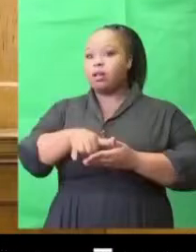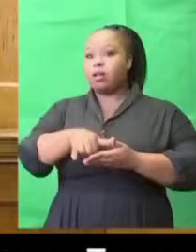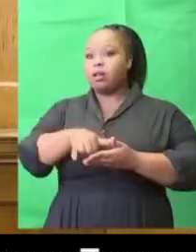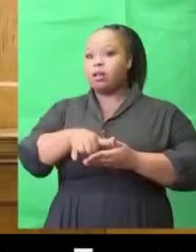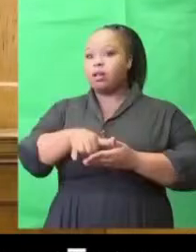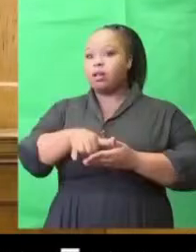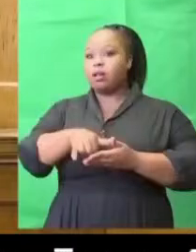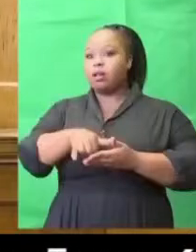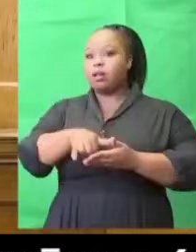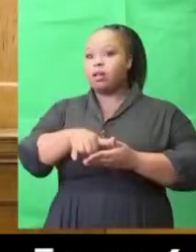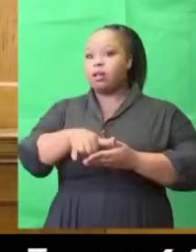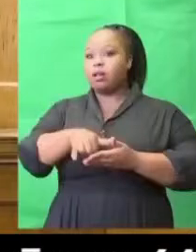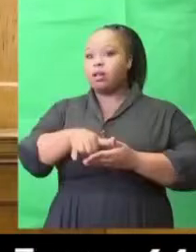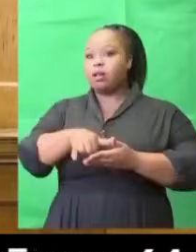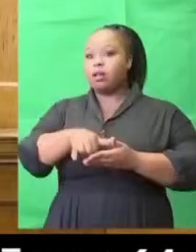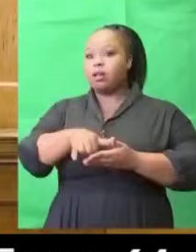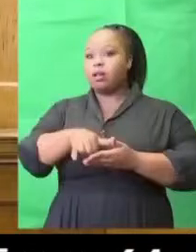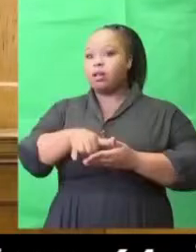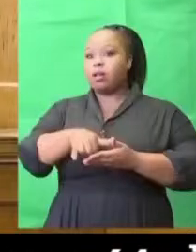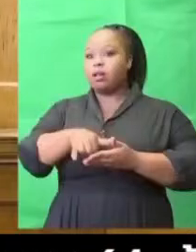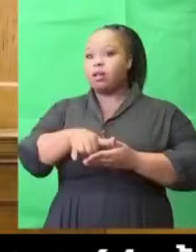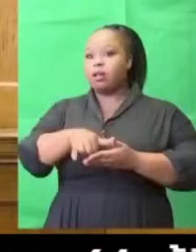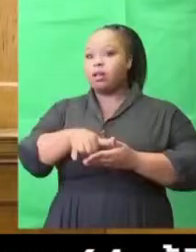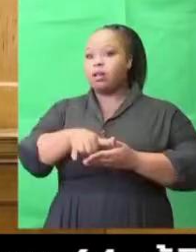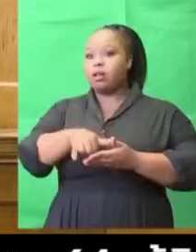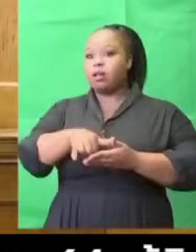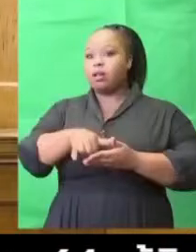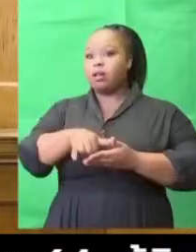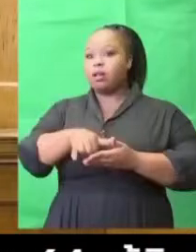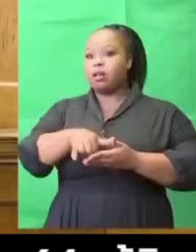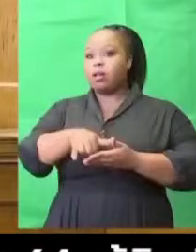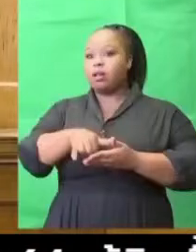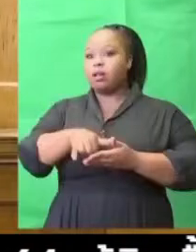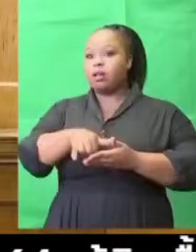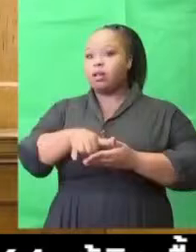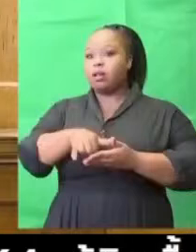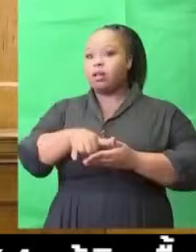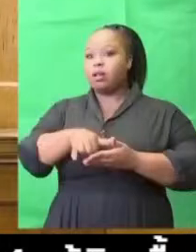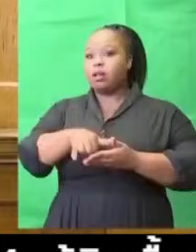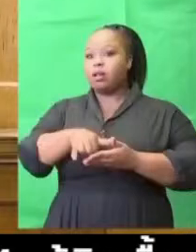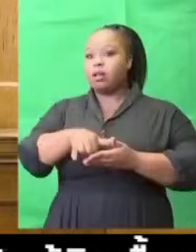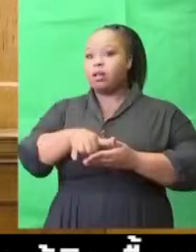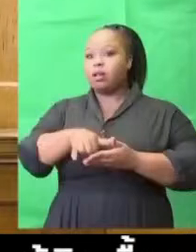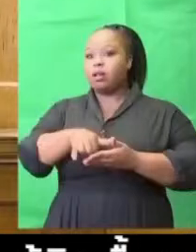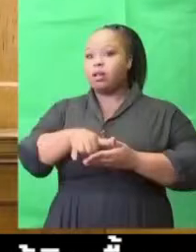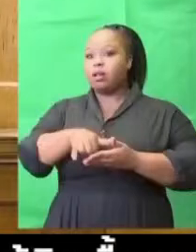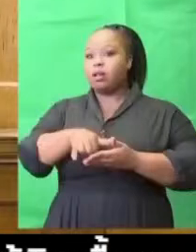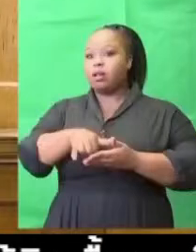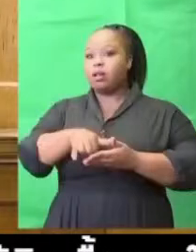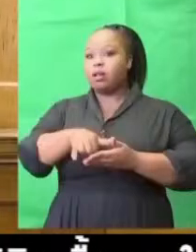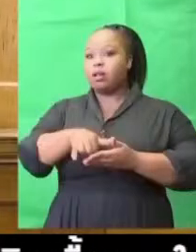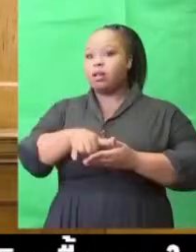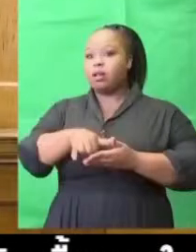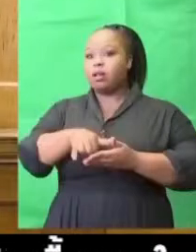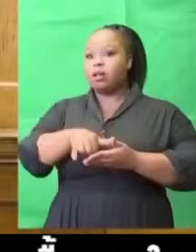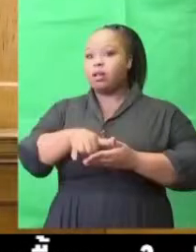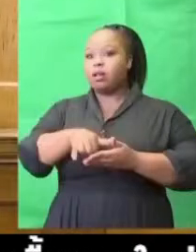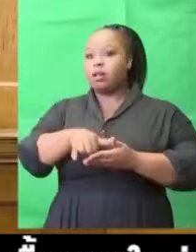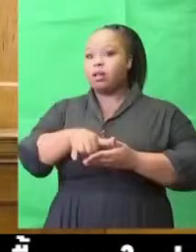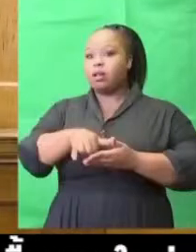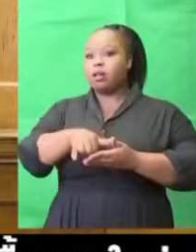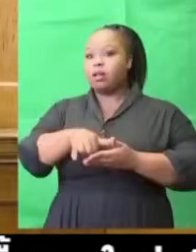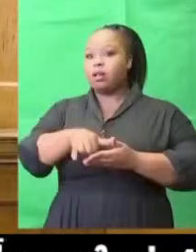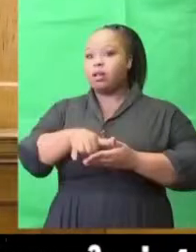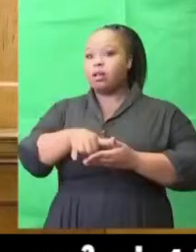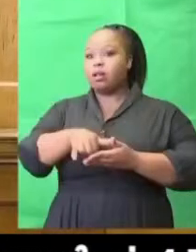ใต้นั้นเข้าประเทศตัวเองหนังประธานาธิบดีโน้ทออฟฟิตกาใต้ให้